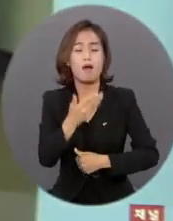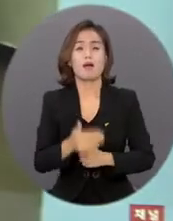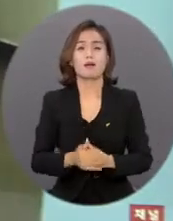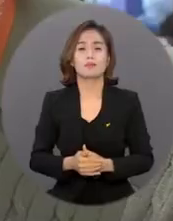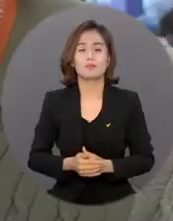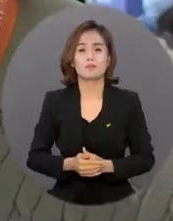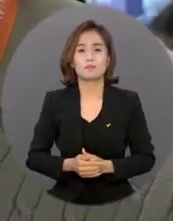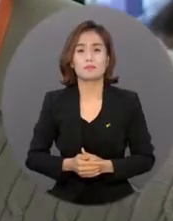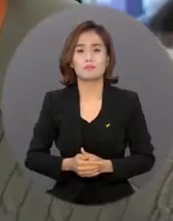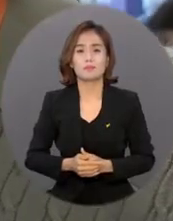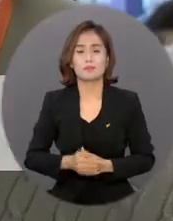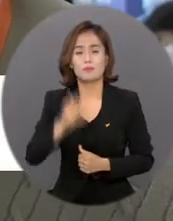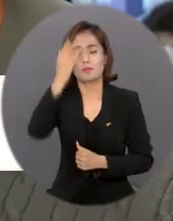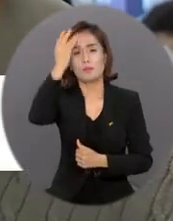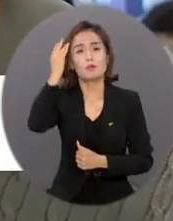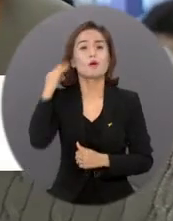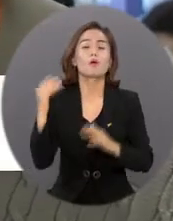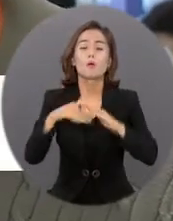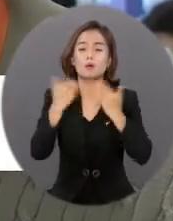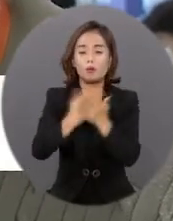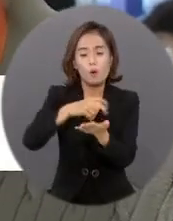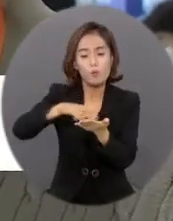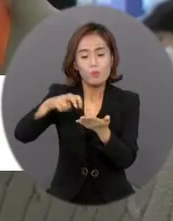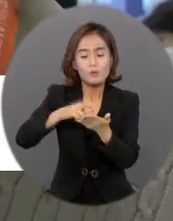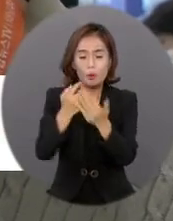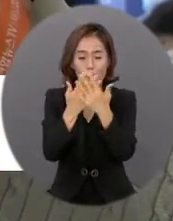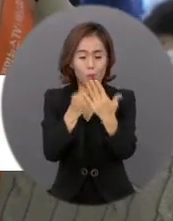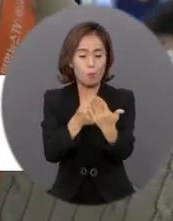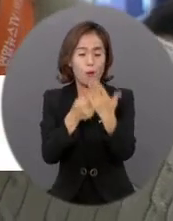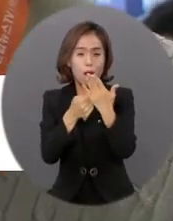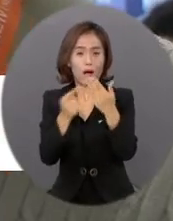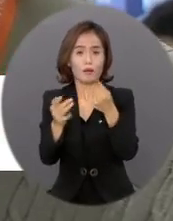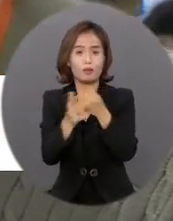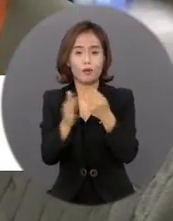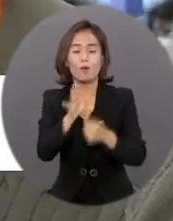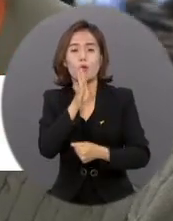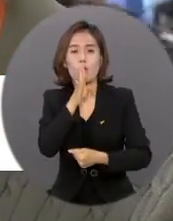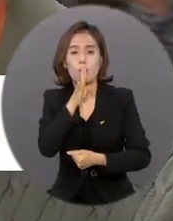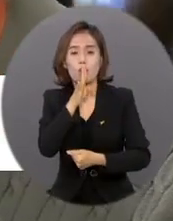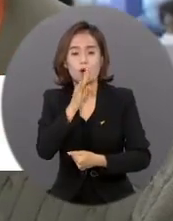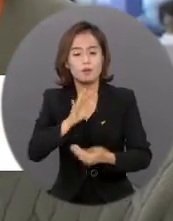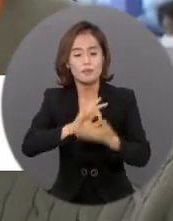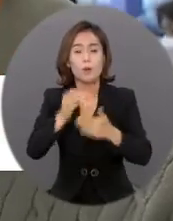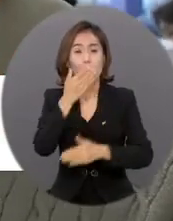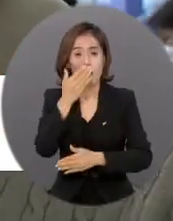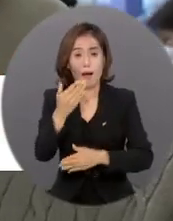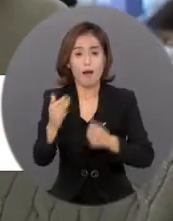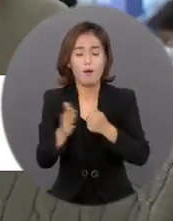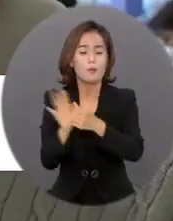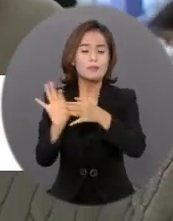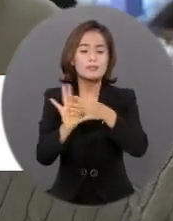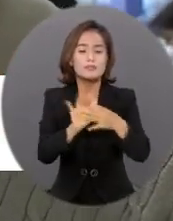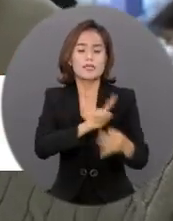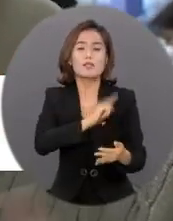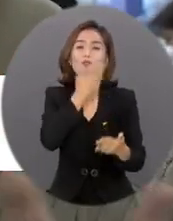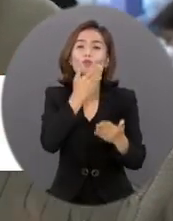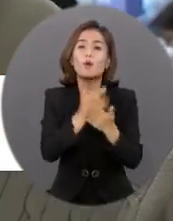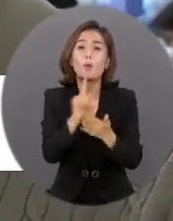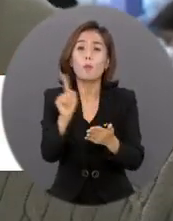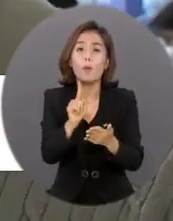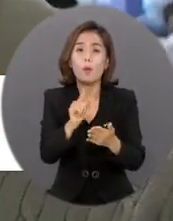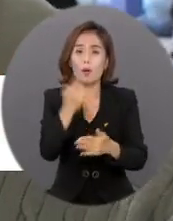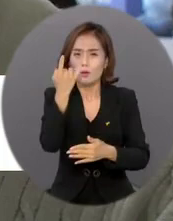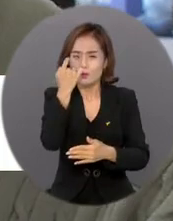있습니다. 뭐 안경에 뭐 문자 메시지가 보인다든지 뭐 이런 식으로도 무궁무진하게 사용이 가능하고 제일 중요한 거는